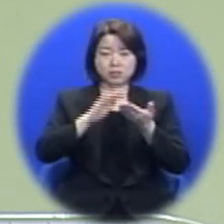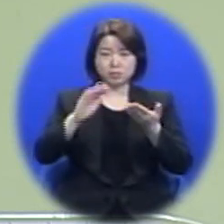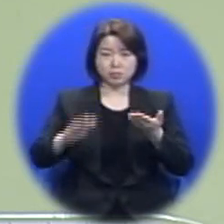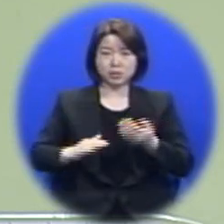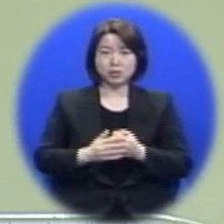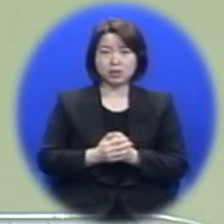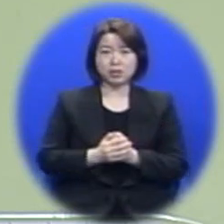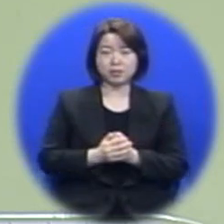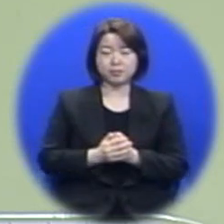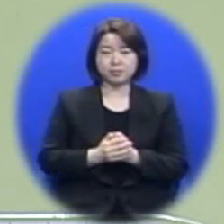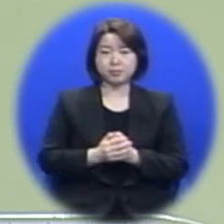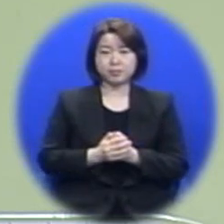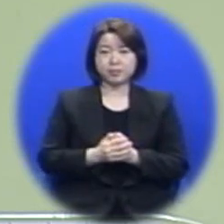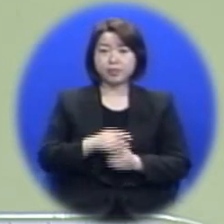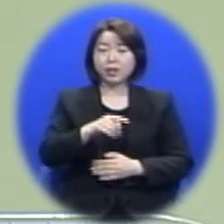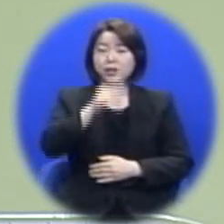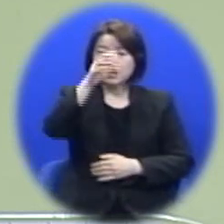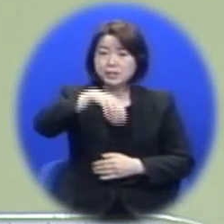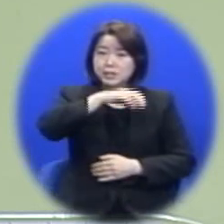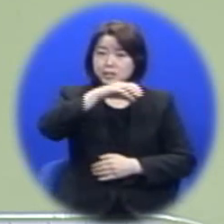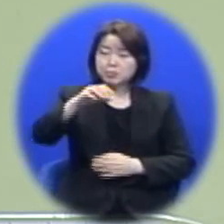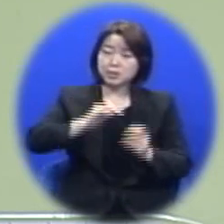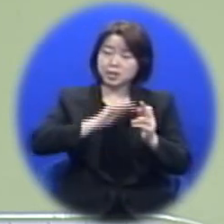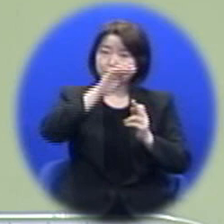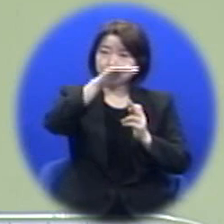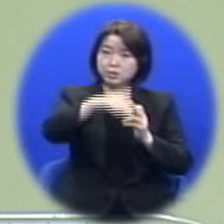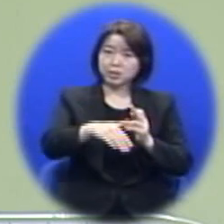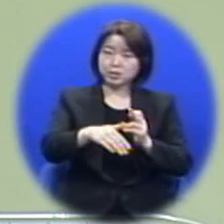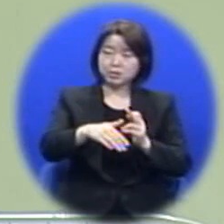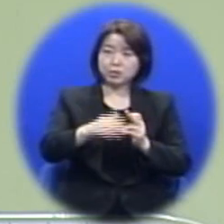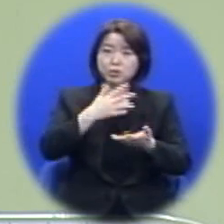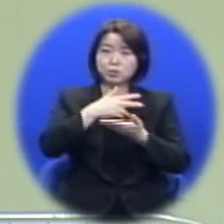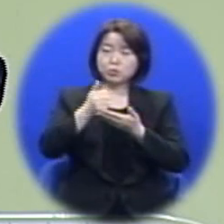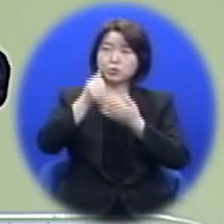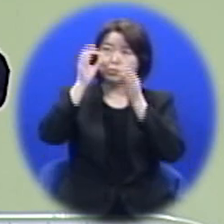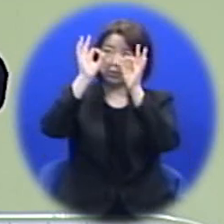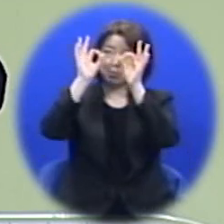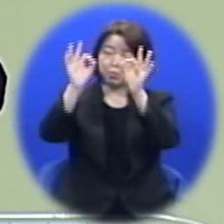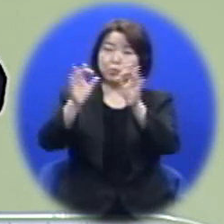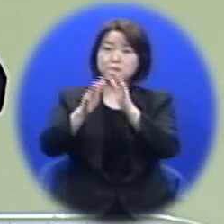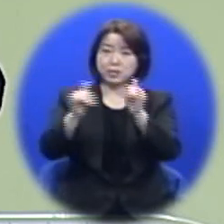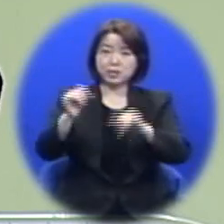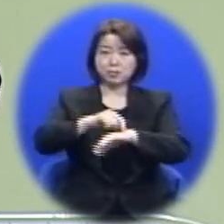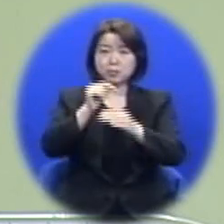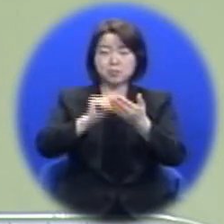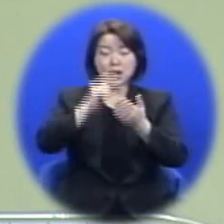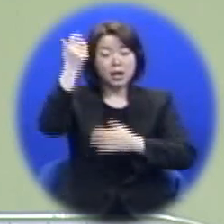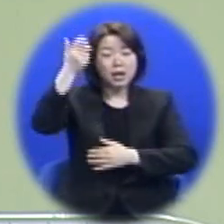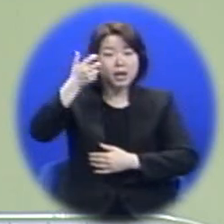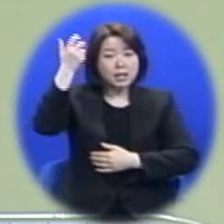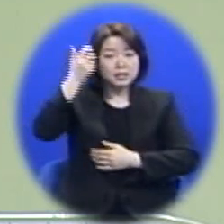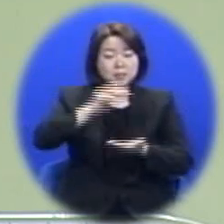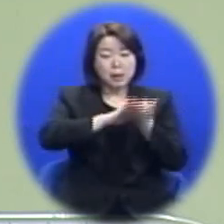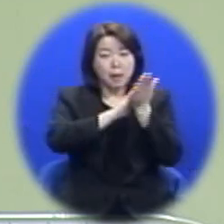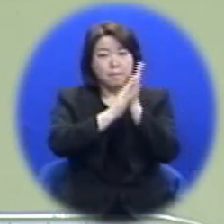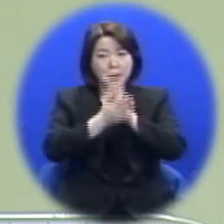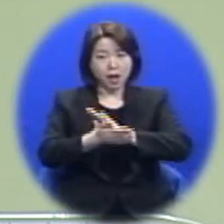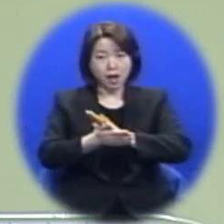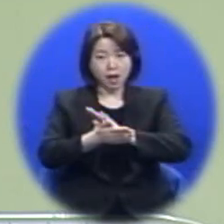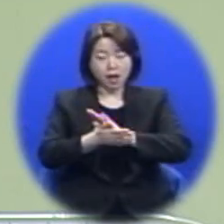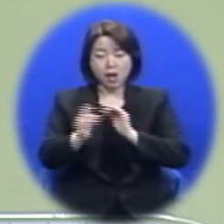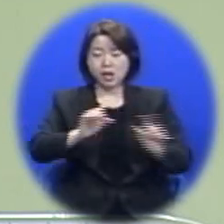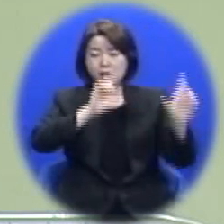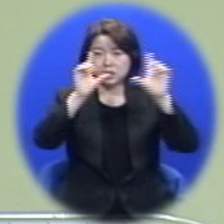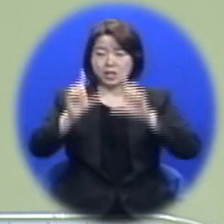그리고 거요 십자가 동산에서 주님을 본 사람은 심령에 변화가 일어났고 삶이 변화되지 않을 수가